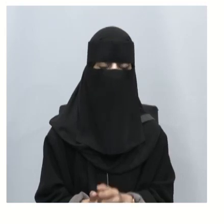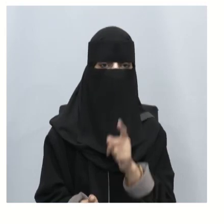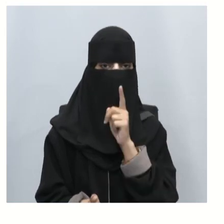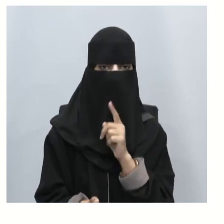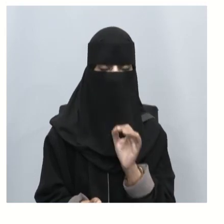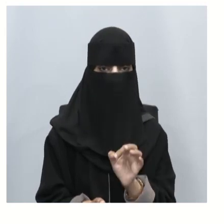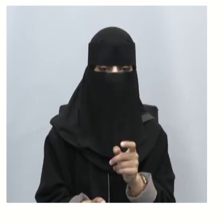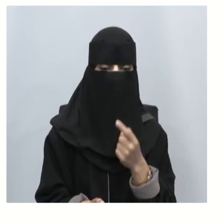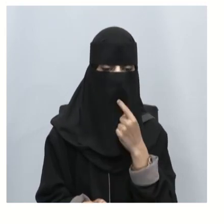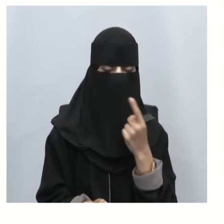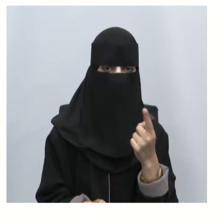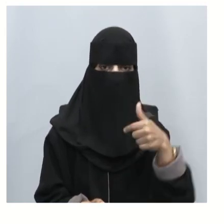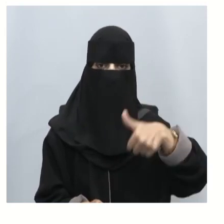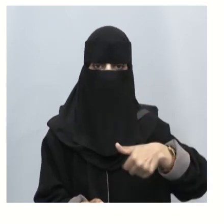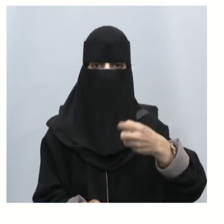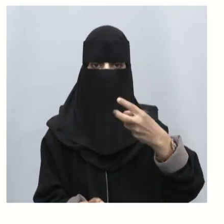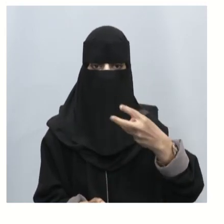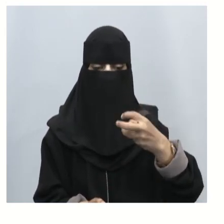136 للهجره